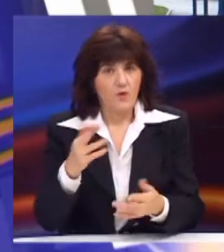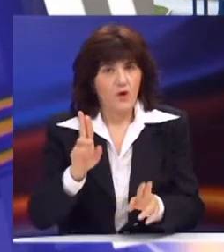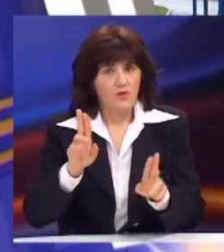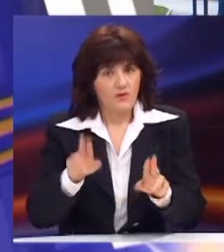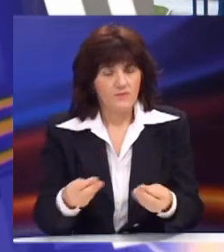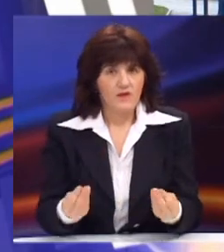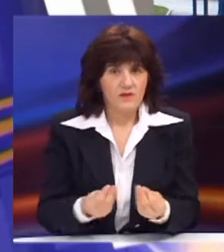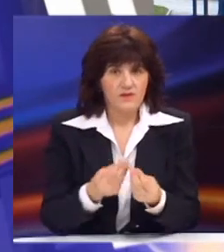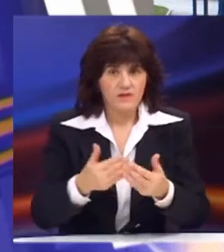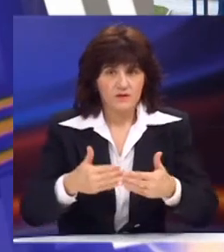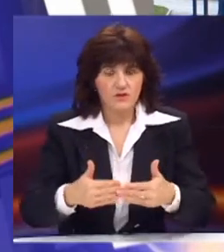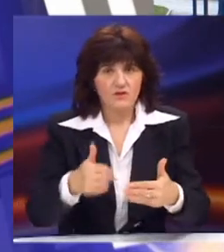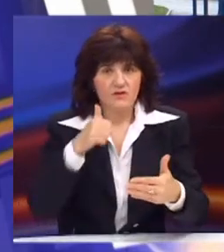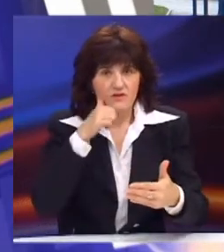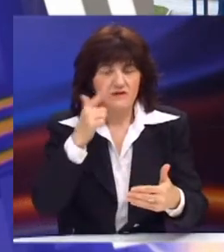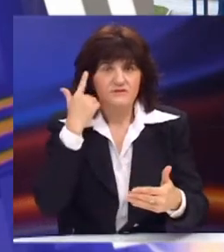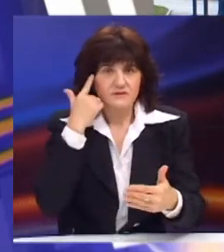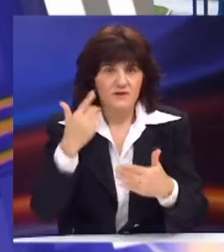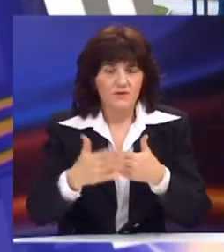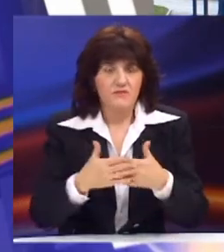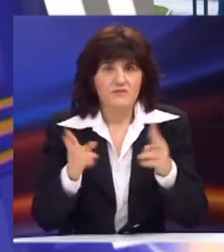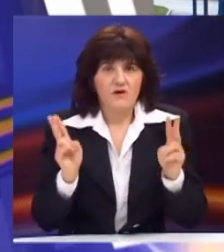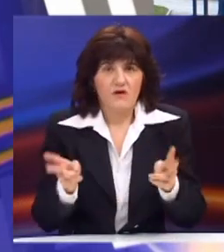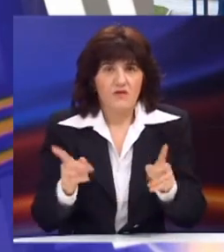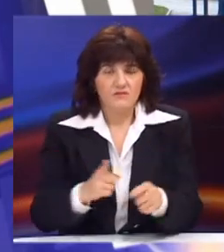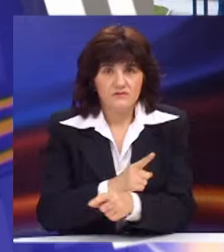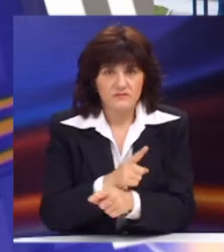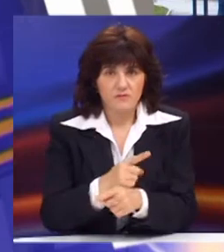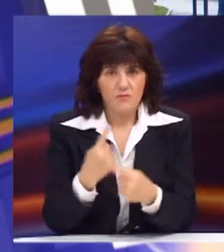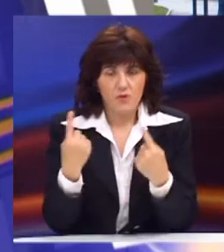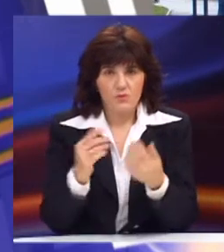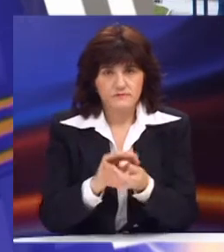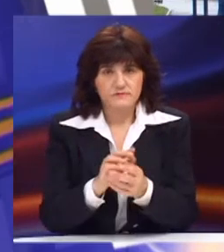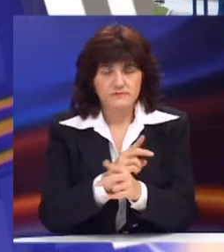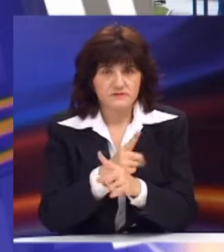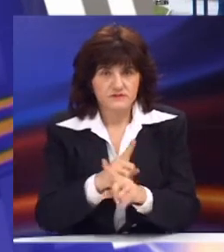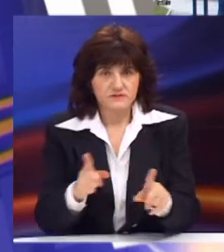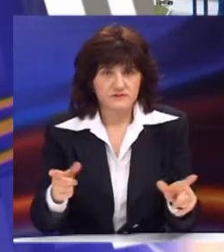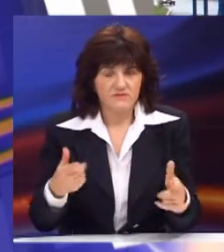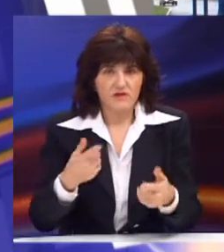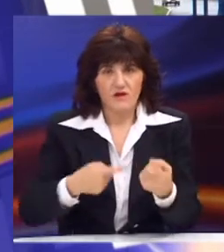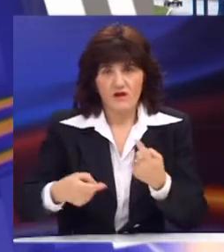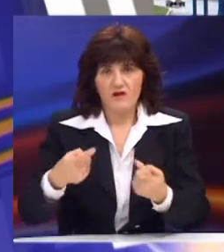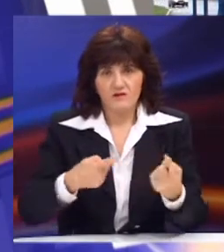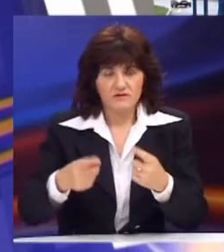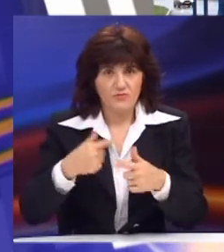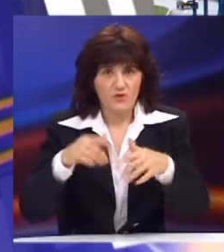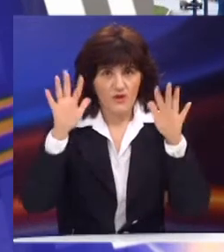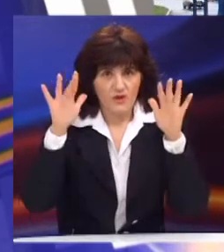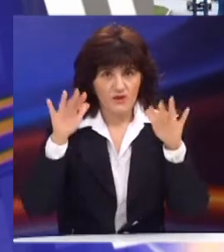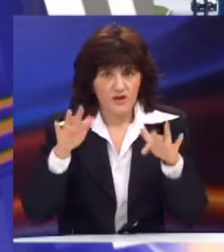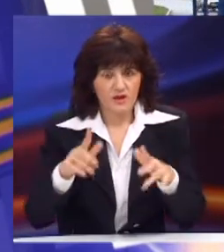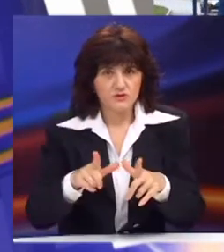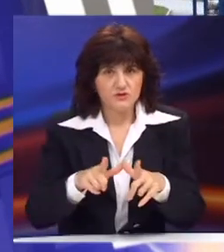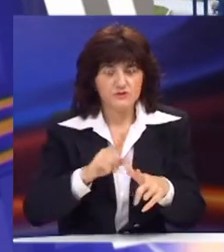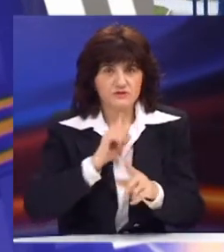i ukoliko imaju u narednim danima, znamo da nam dolaze hladniji dani gdje uslovi stanja na kolovozu su mnogo teži zbog